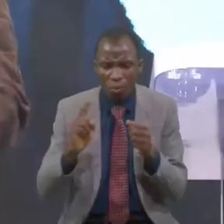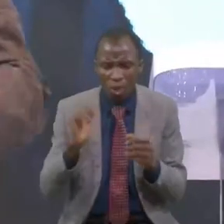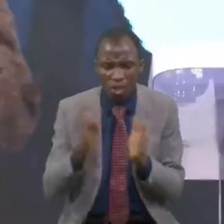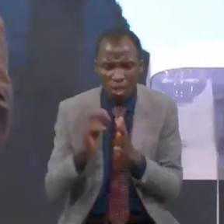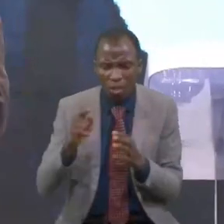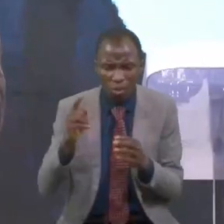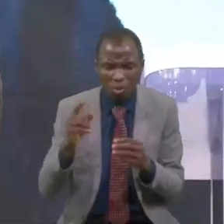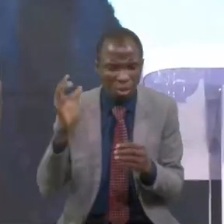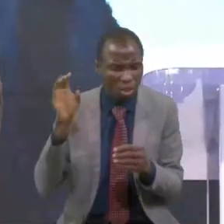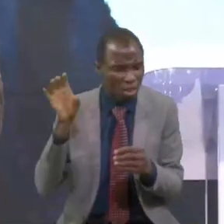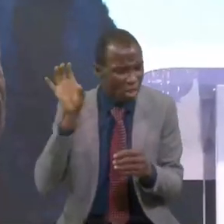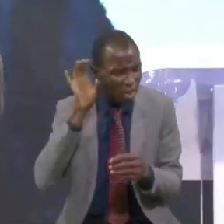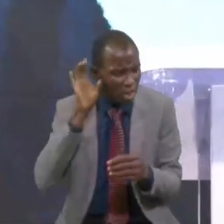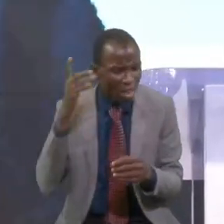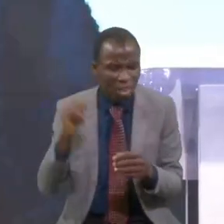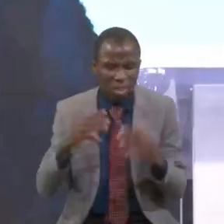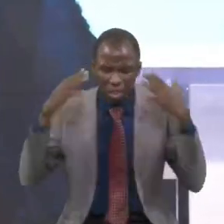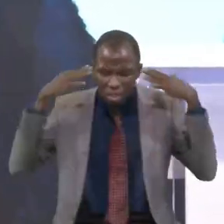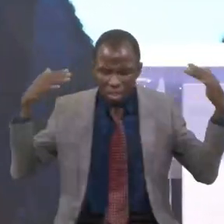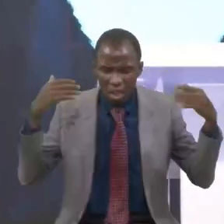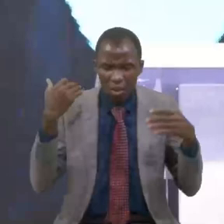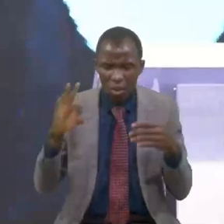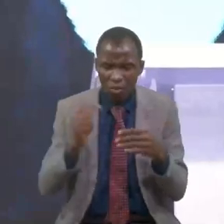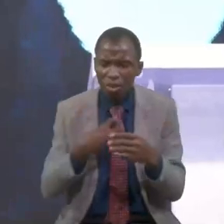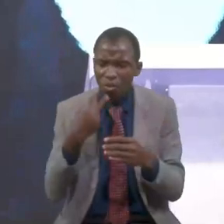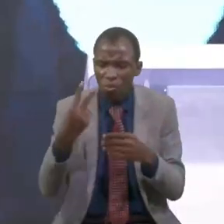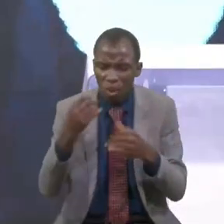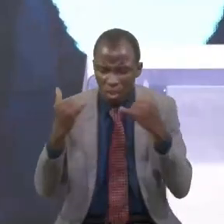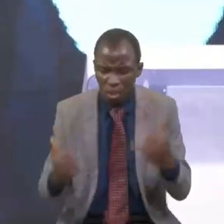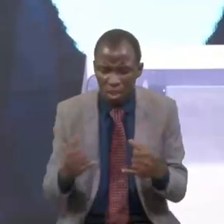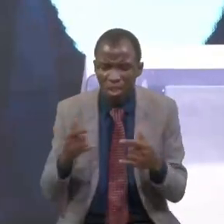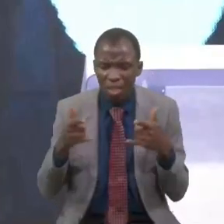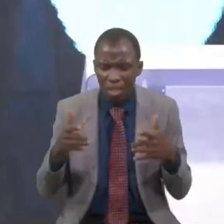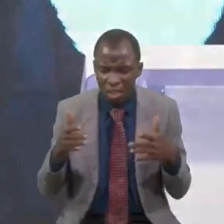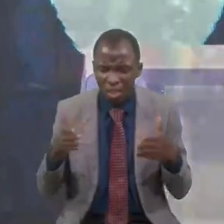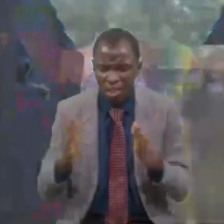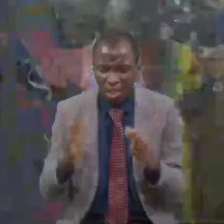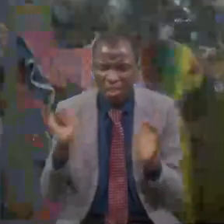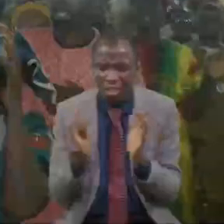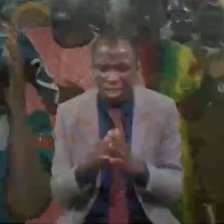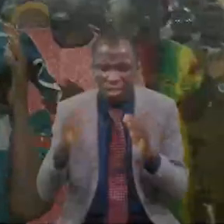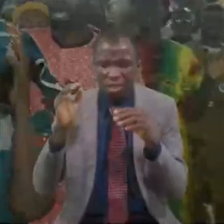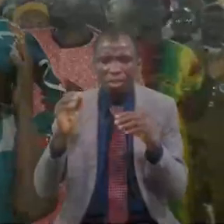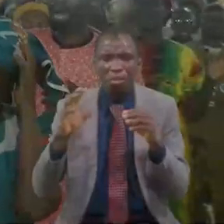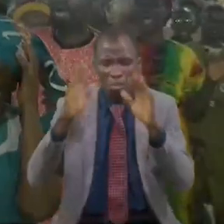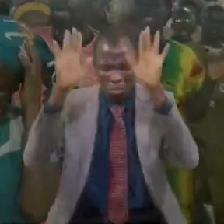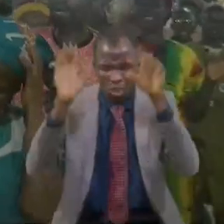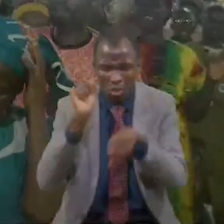vous m'entendez que le miracle maintenant est lieu